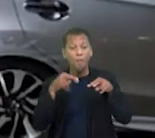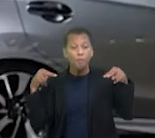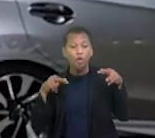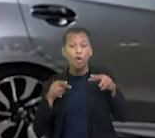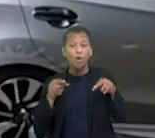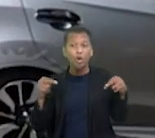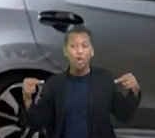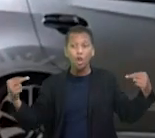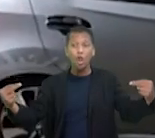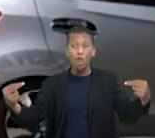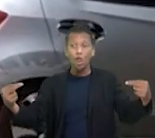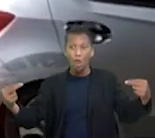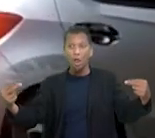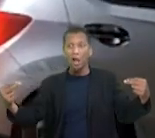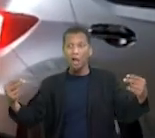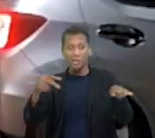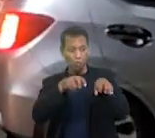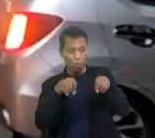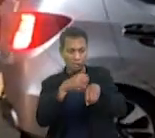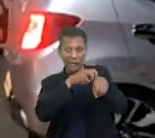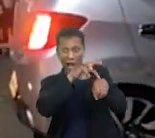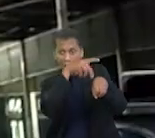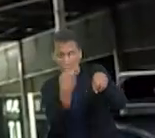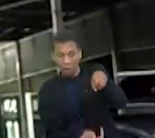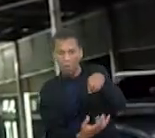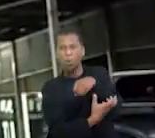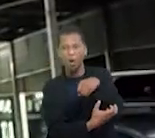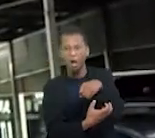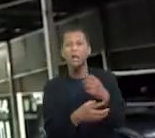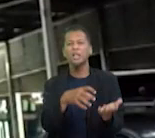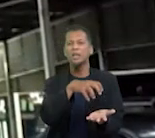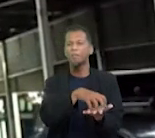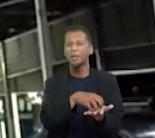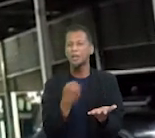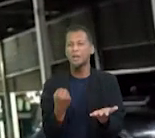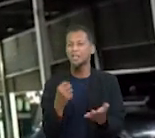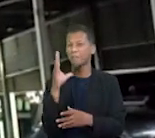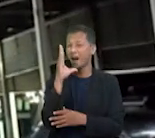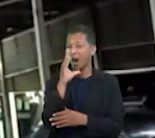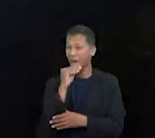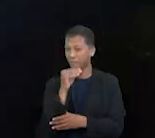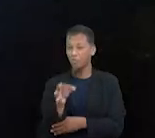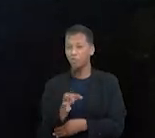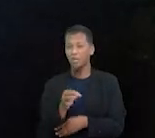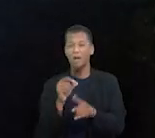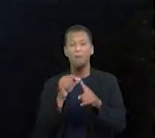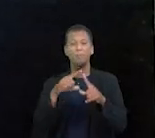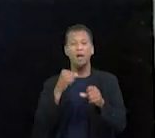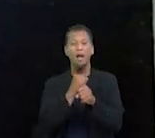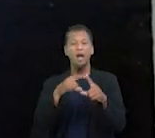peristiwa ini terjadi di arena pasar malam kawasan alun-alun Utara Kota Pagaralam Sumatera Selatan pada Sabtu malam